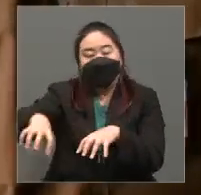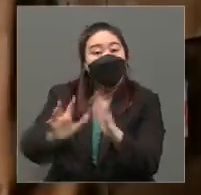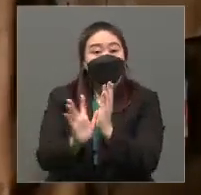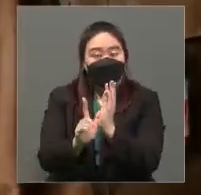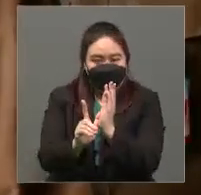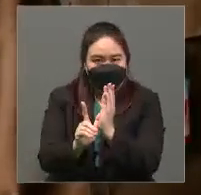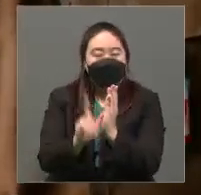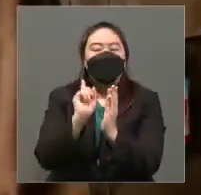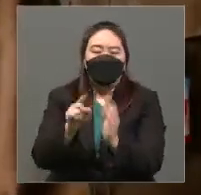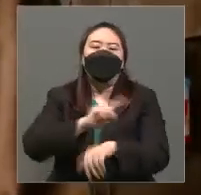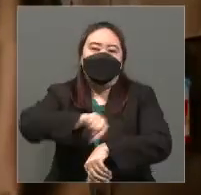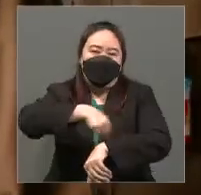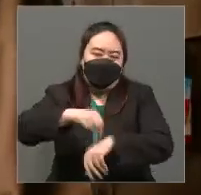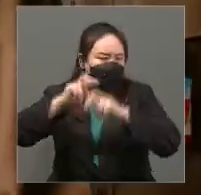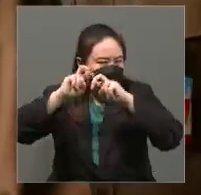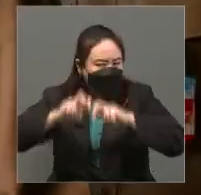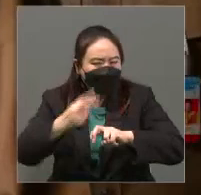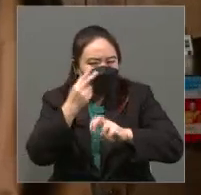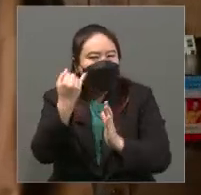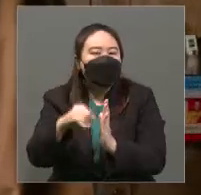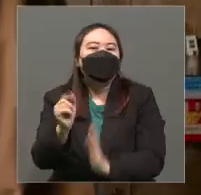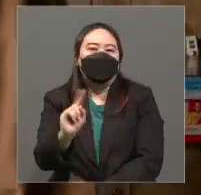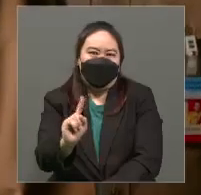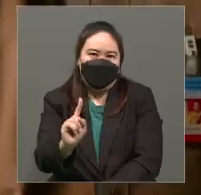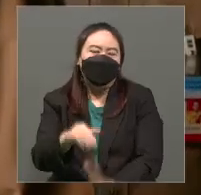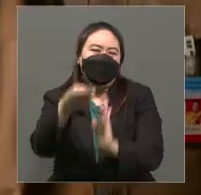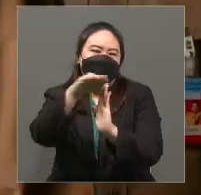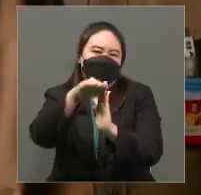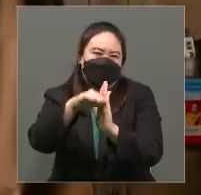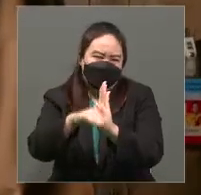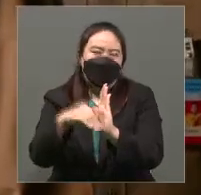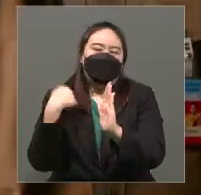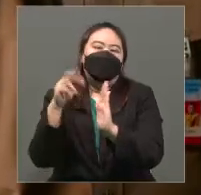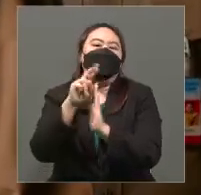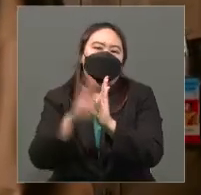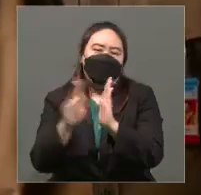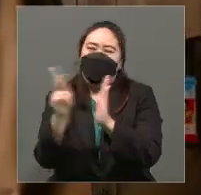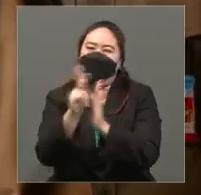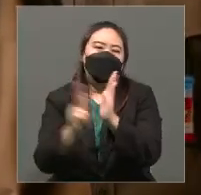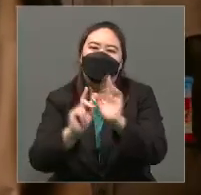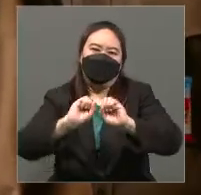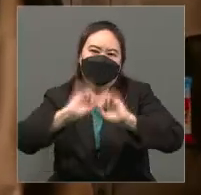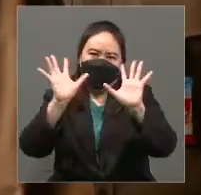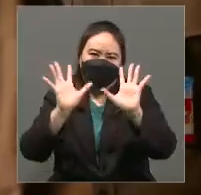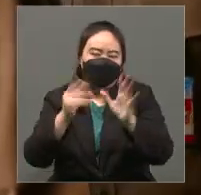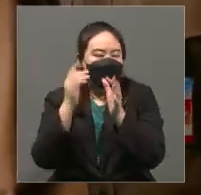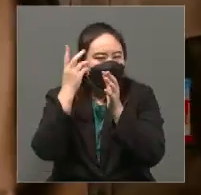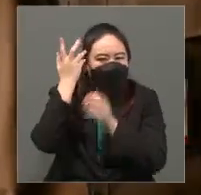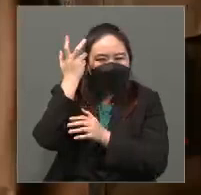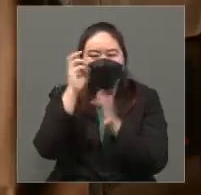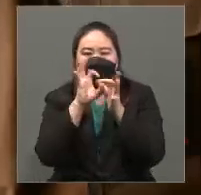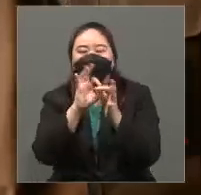หีบซึ่งต้องใช้เวลาในการสืบสวนสอบสวนและมีขั้นตอนมีระเบียบกฎหมายชัดเจนดังนั้นไม่ต้องกังว